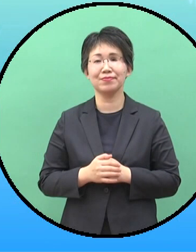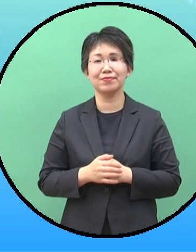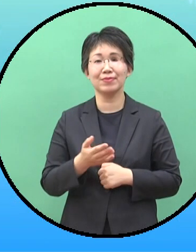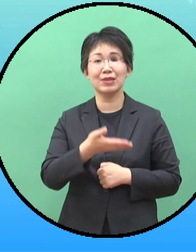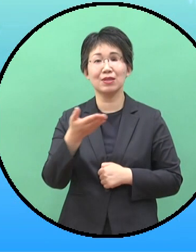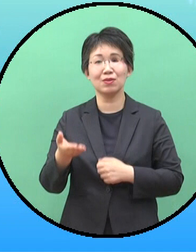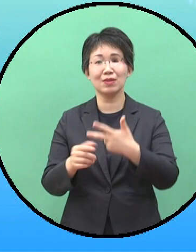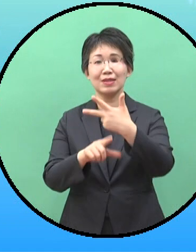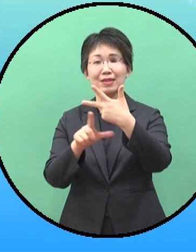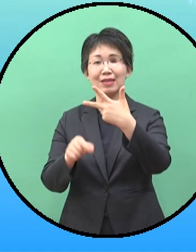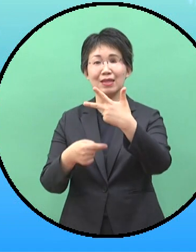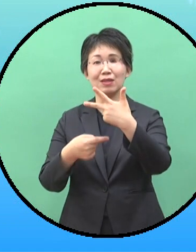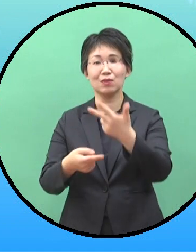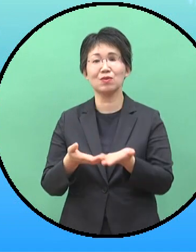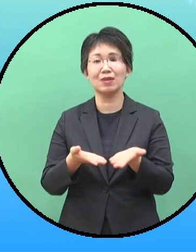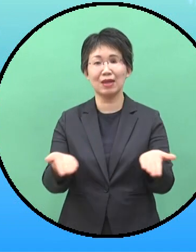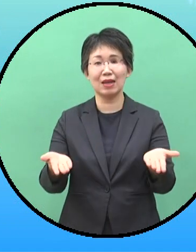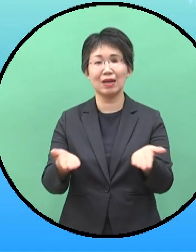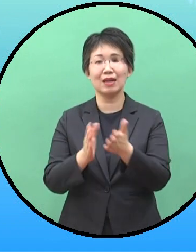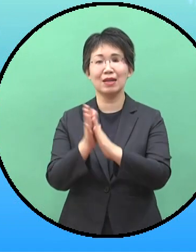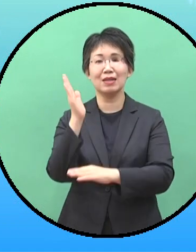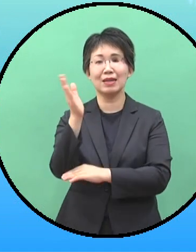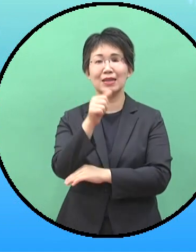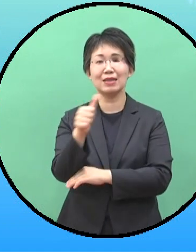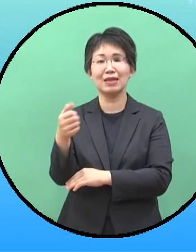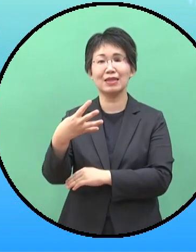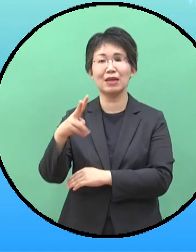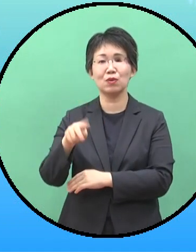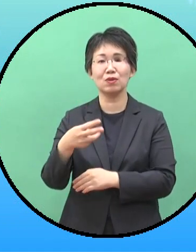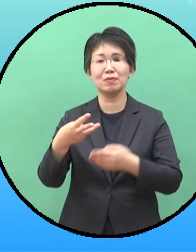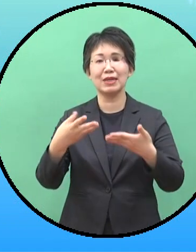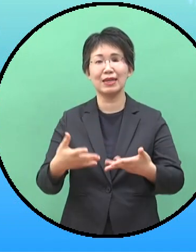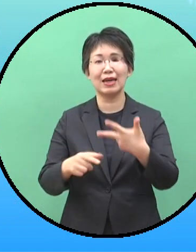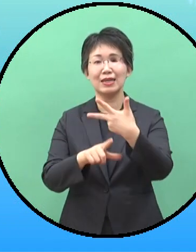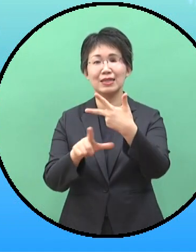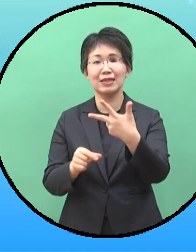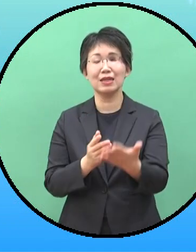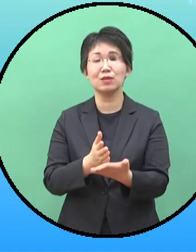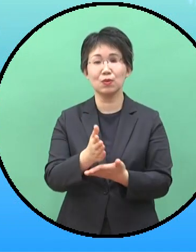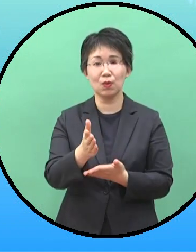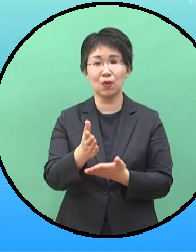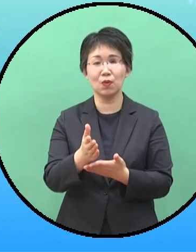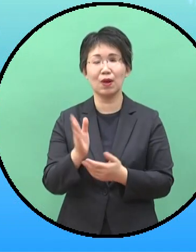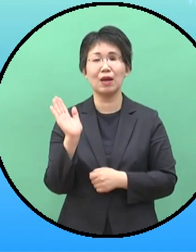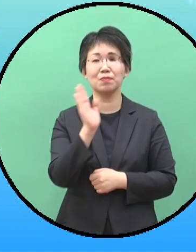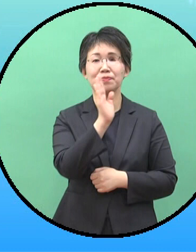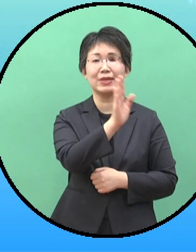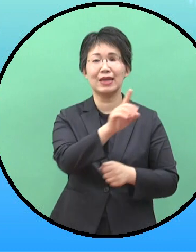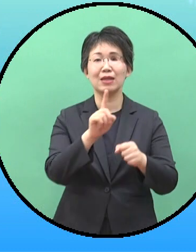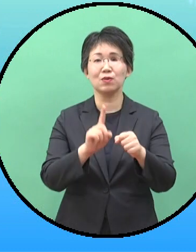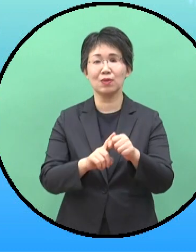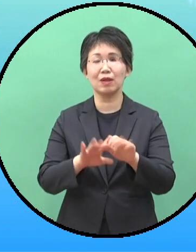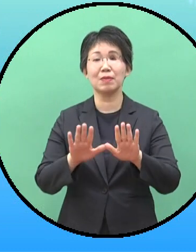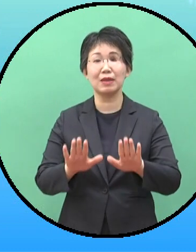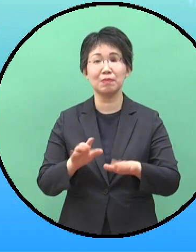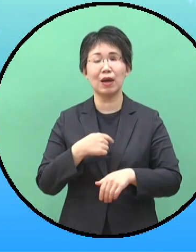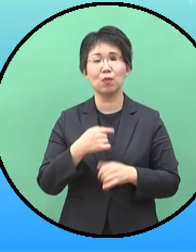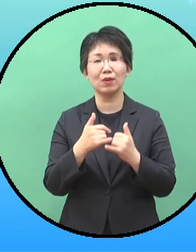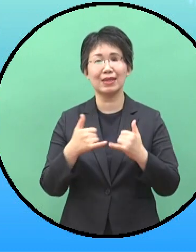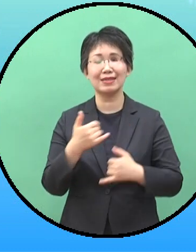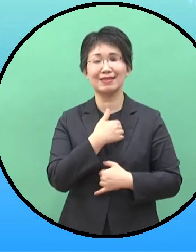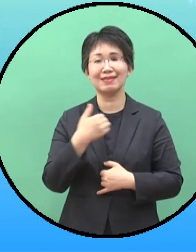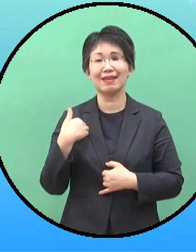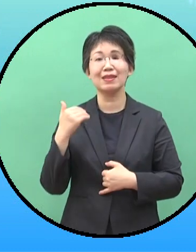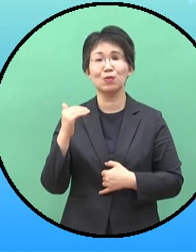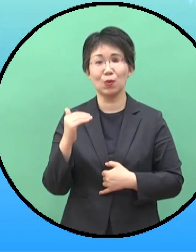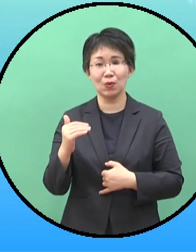次回7月1日発行の県政だより三重7月号は、未来のために今私たちができ